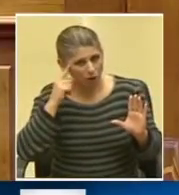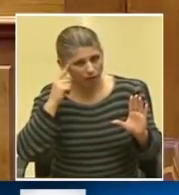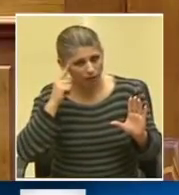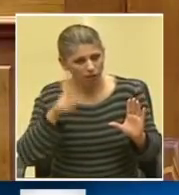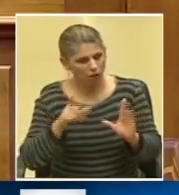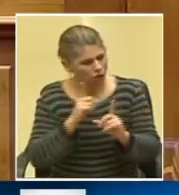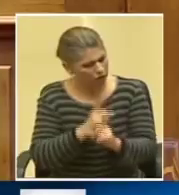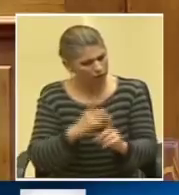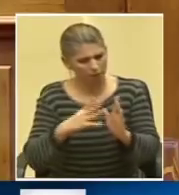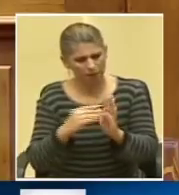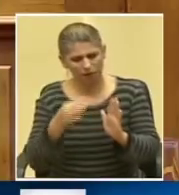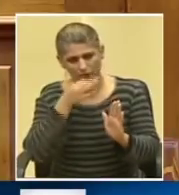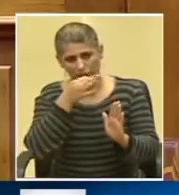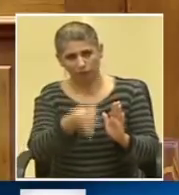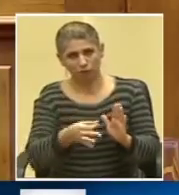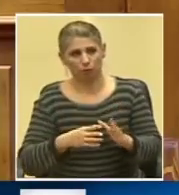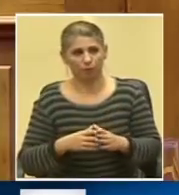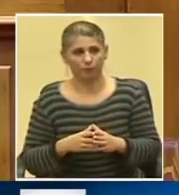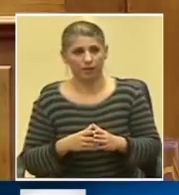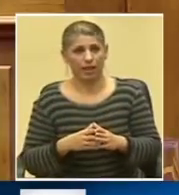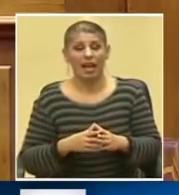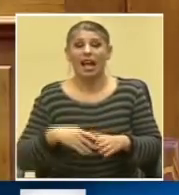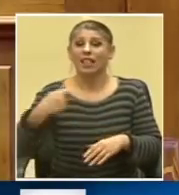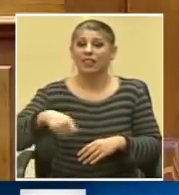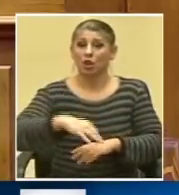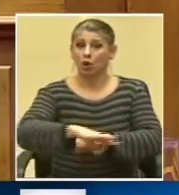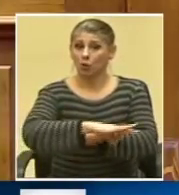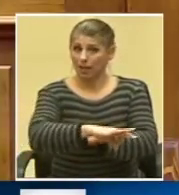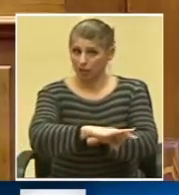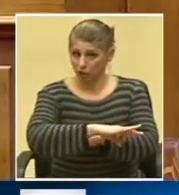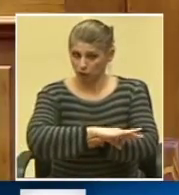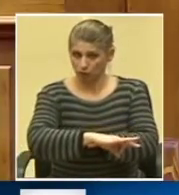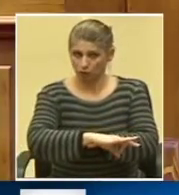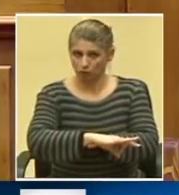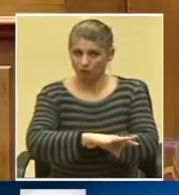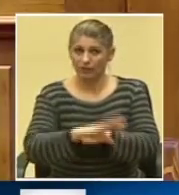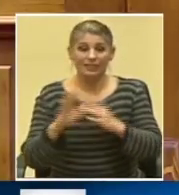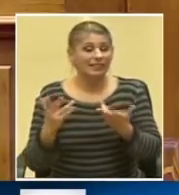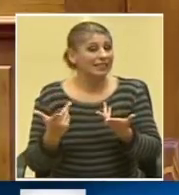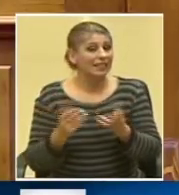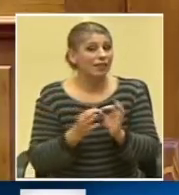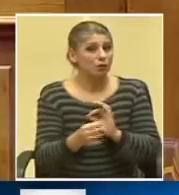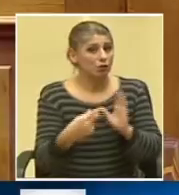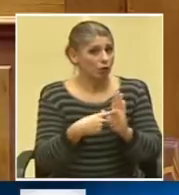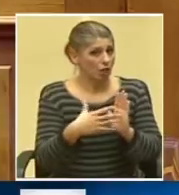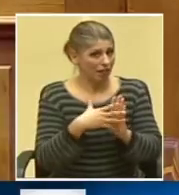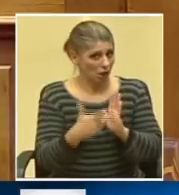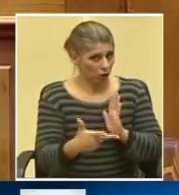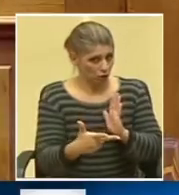παραδείγματα. Σε δικηγόρους και μηχανικούς, τι ίσχυε το 2018.